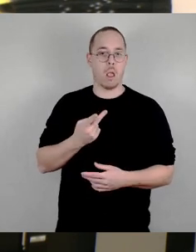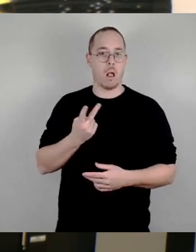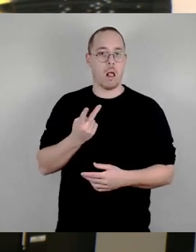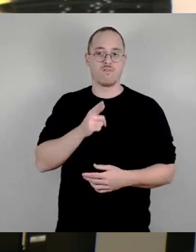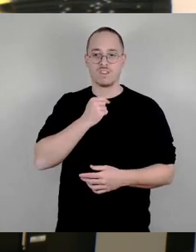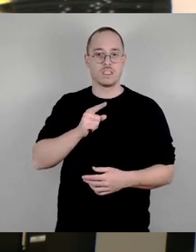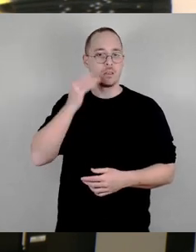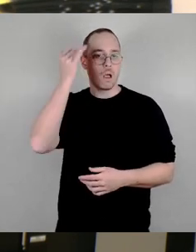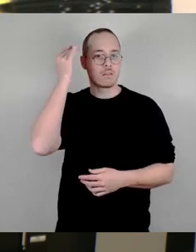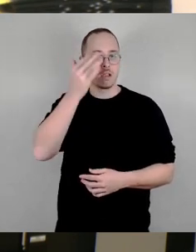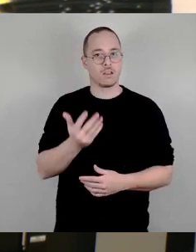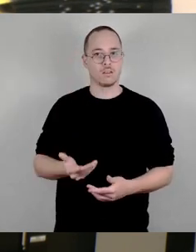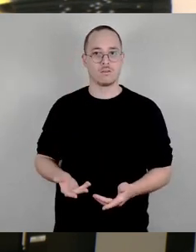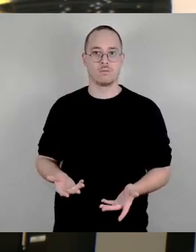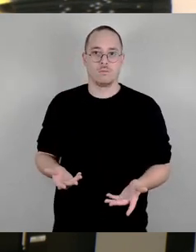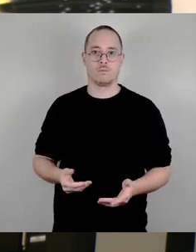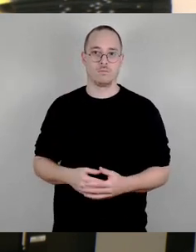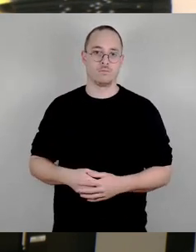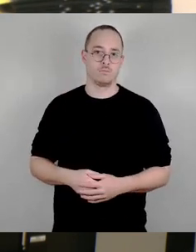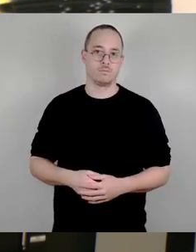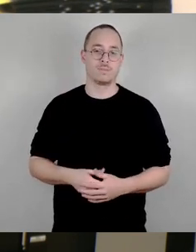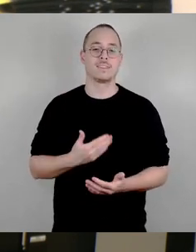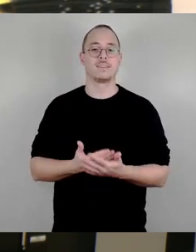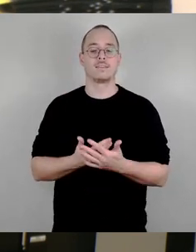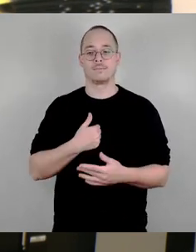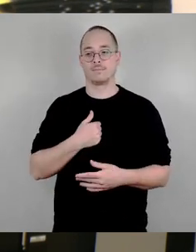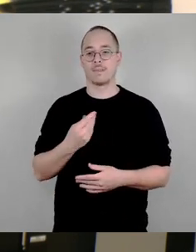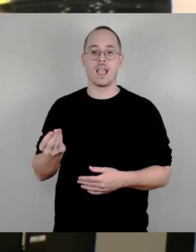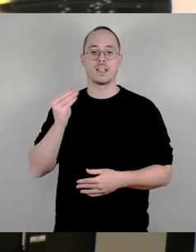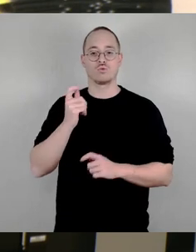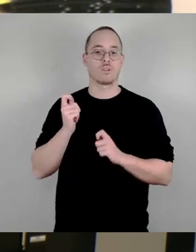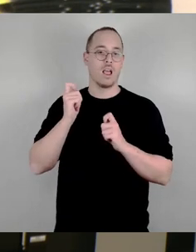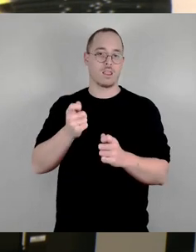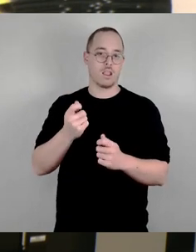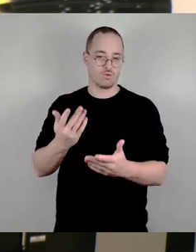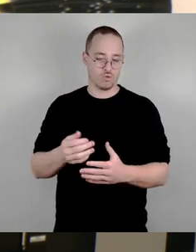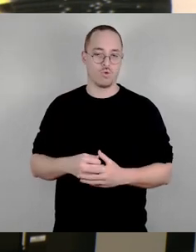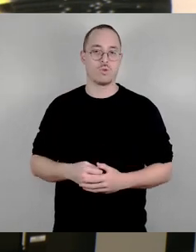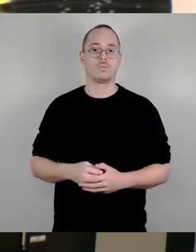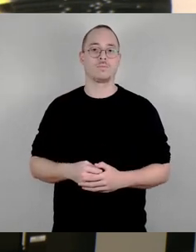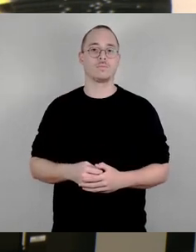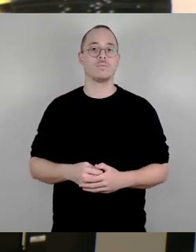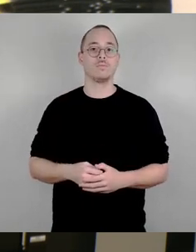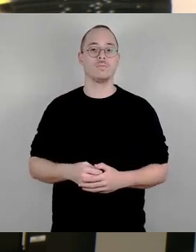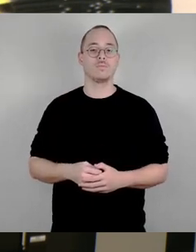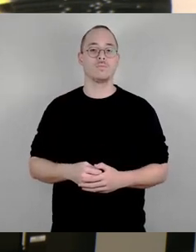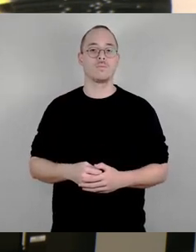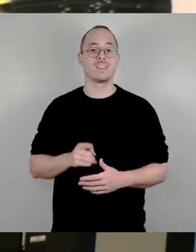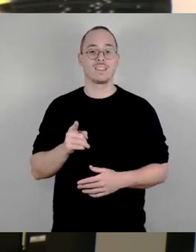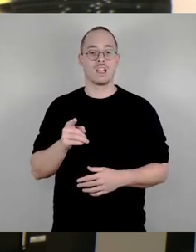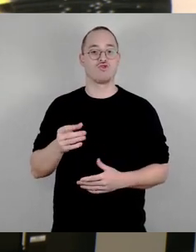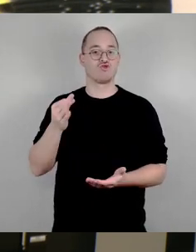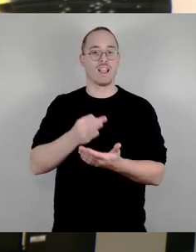den Bericht des Sportausschusses unter dem Anordnungspunkt Stadtbezirksbeirat Neustadt. Der Standort Martha-Frenkel-Straße wird in das